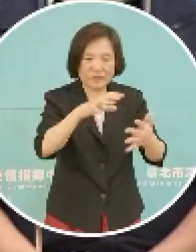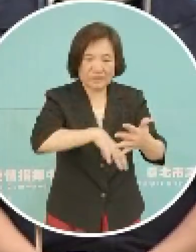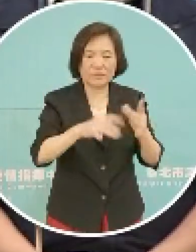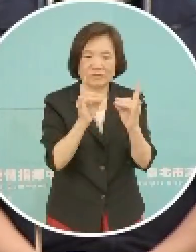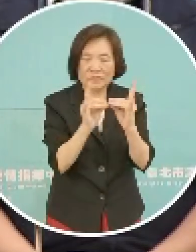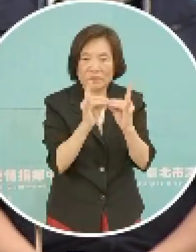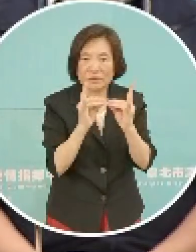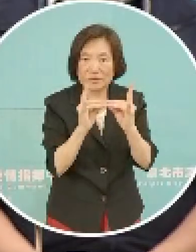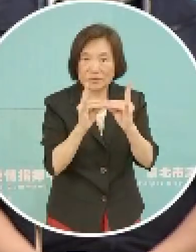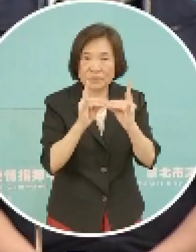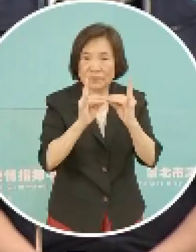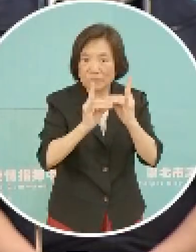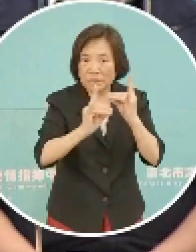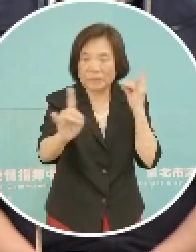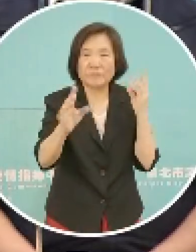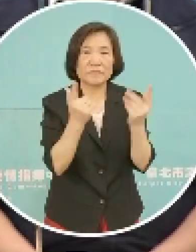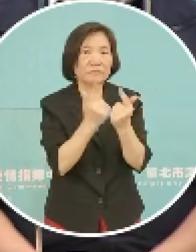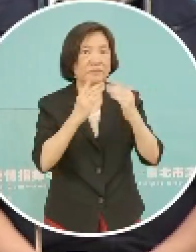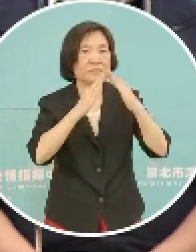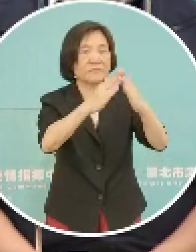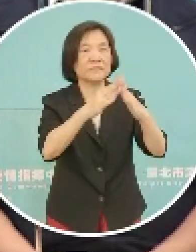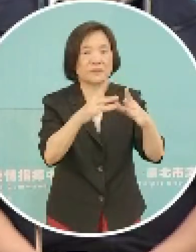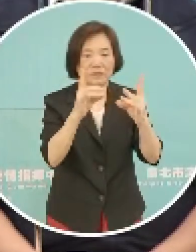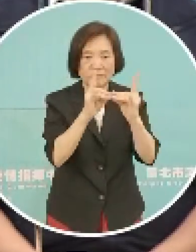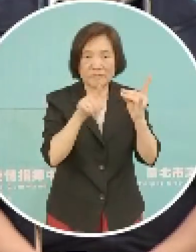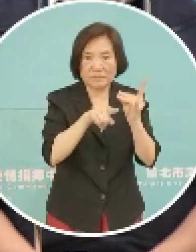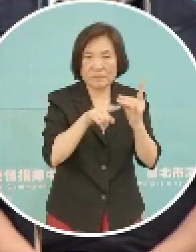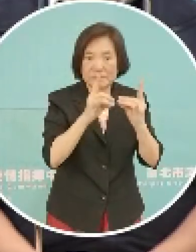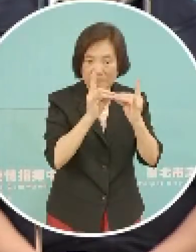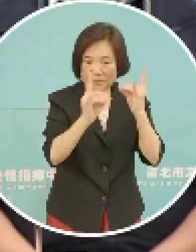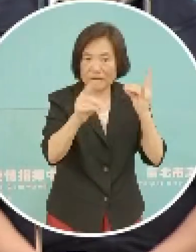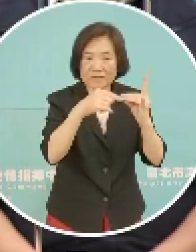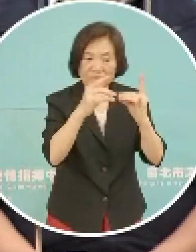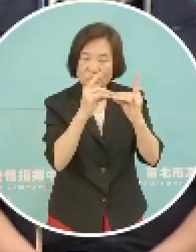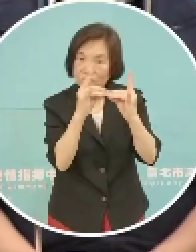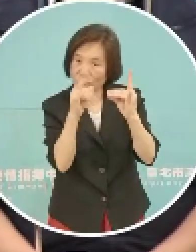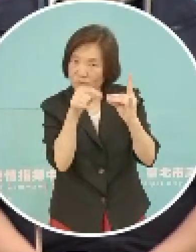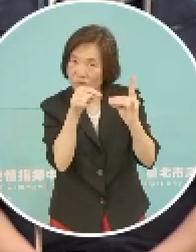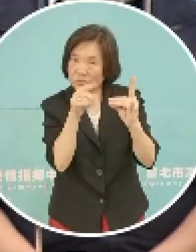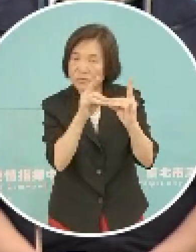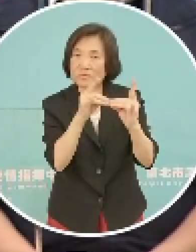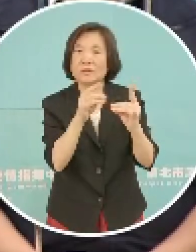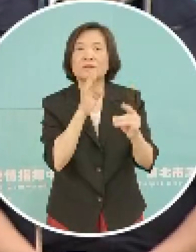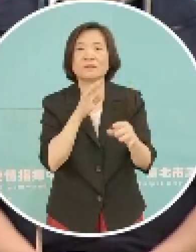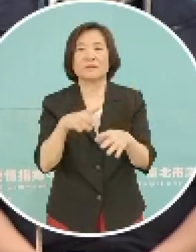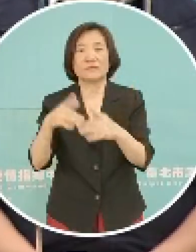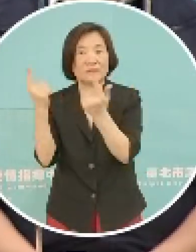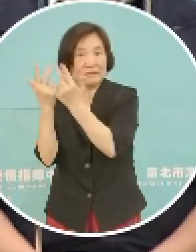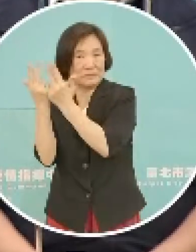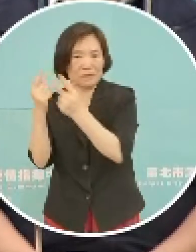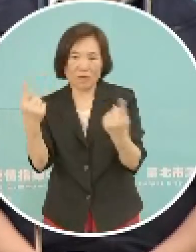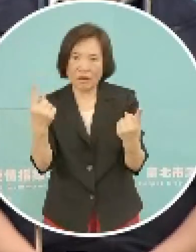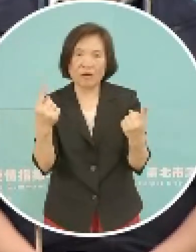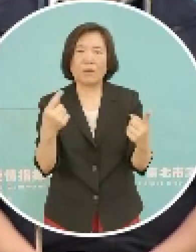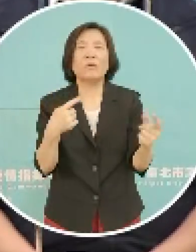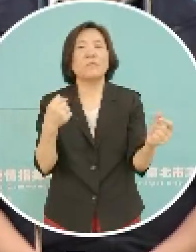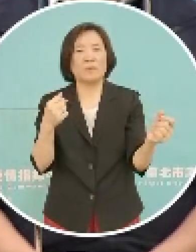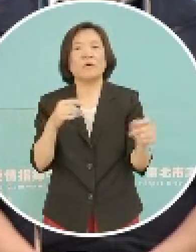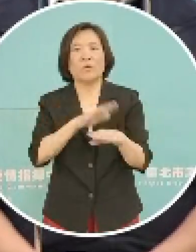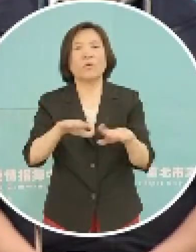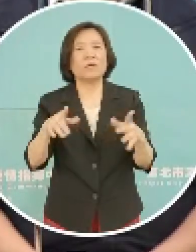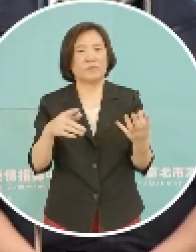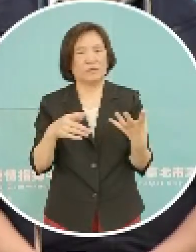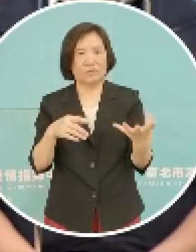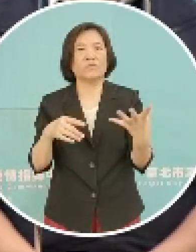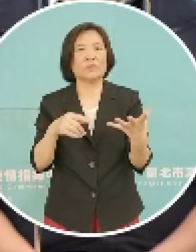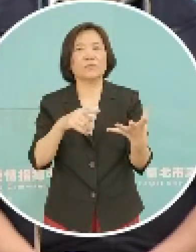市的病床数专责病床数绝对是比新北多的，开设的也比它